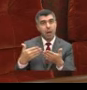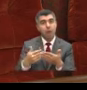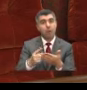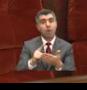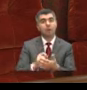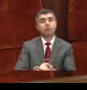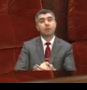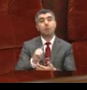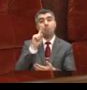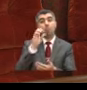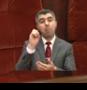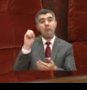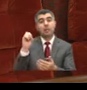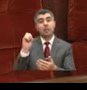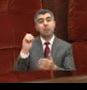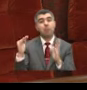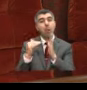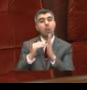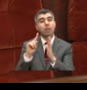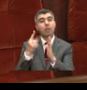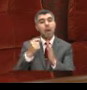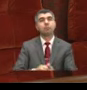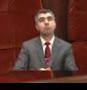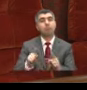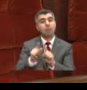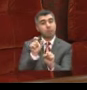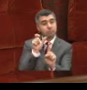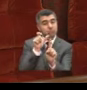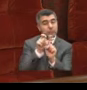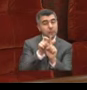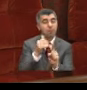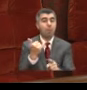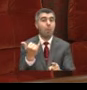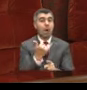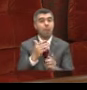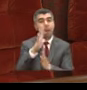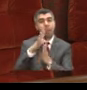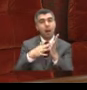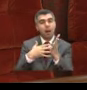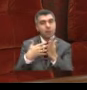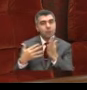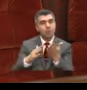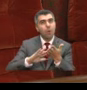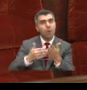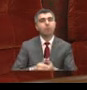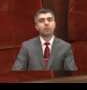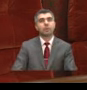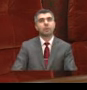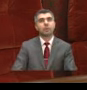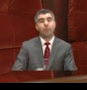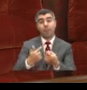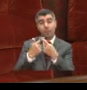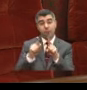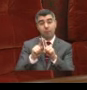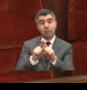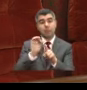1.1 مليار درهم اللي غادي تكون باش يمكننا نواكبوا هذا البرنامج الطموح اللي اليوم خاص لابد نديروا واحد التمييز